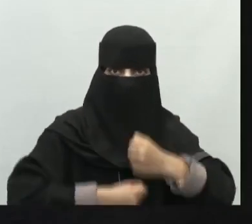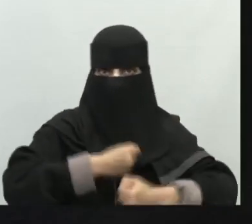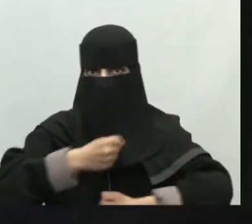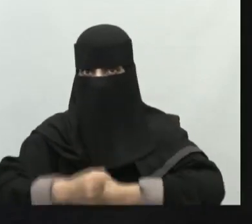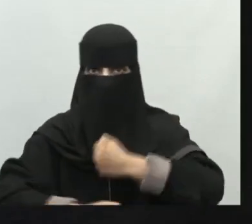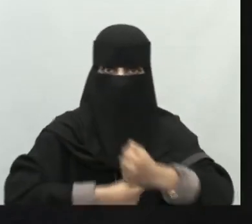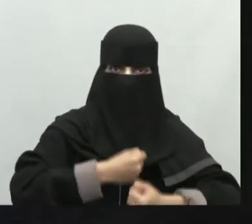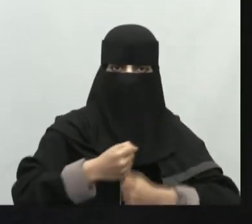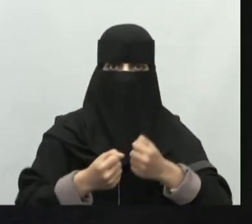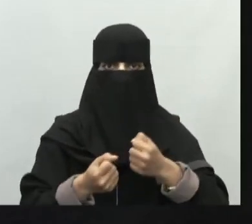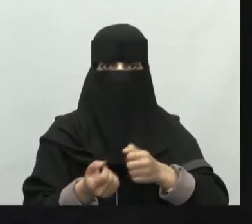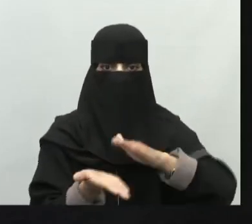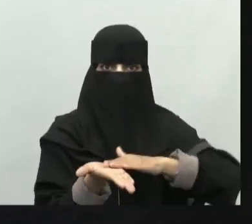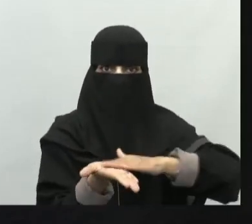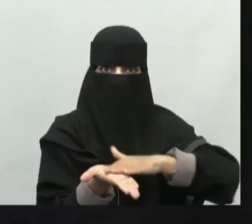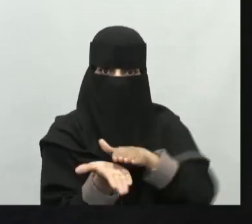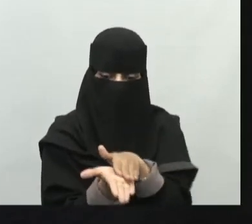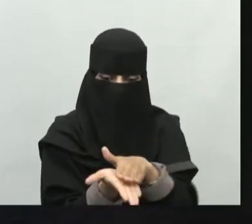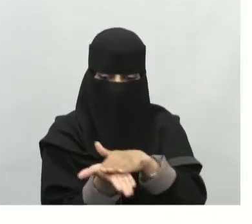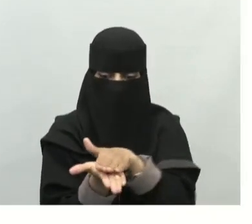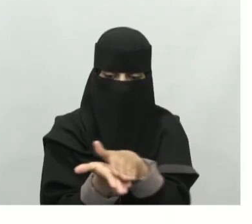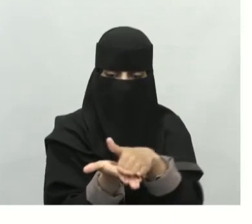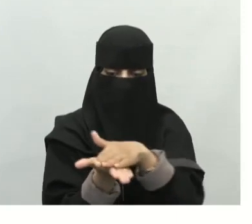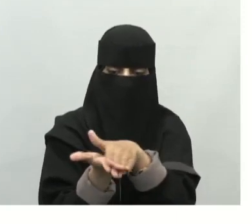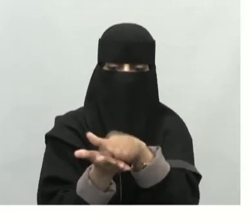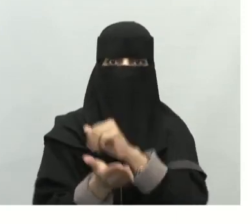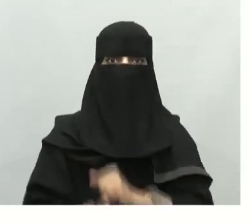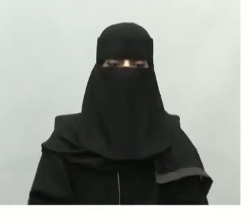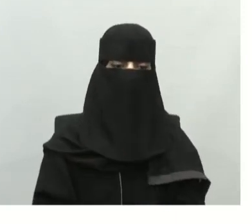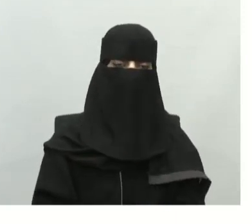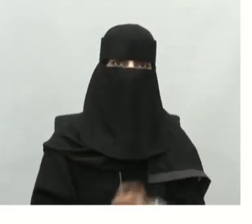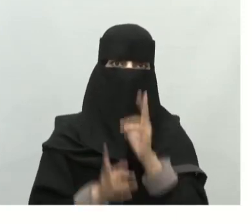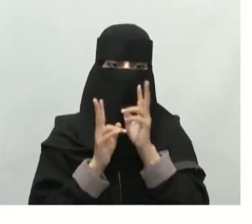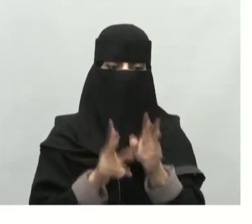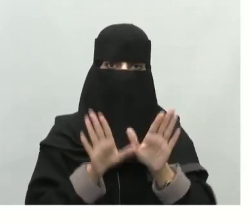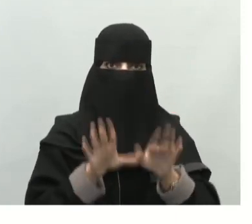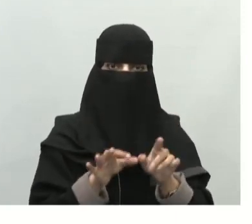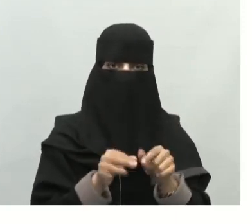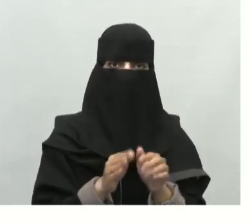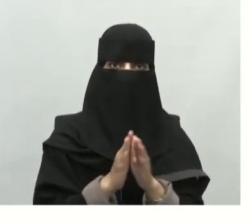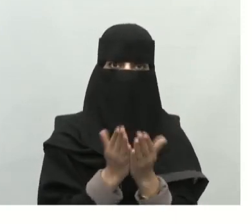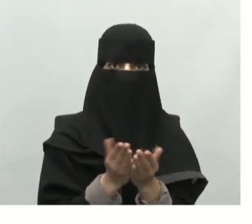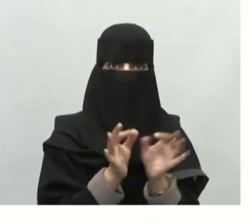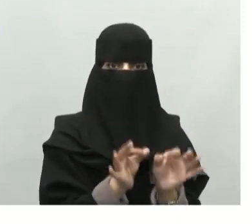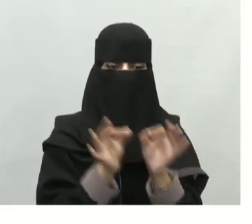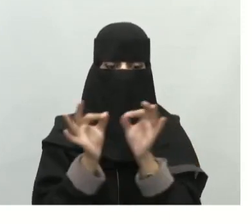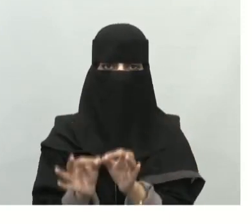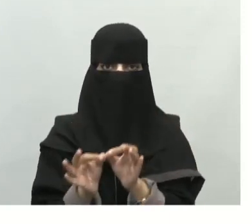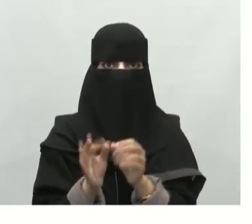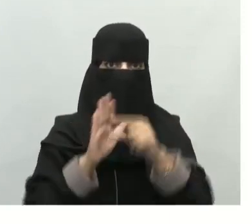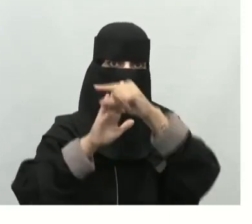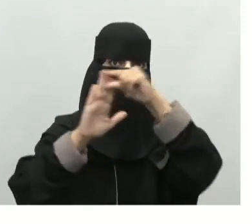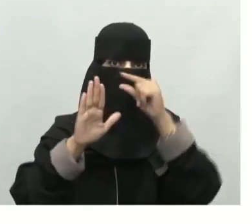تتحرك زاحفه على الارض وهذا ما ورد في سوره